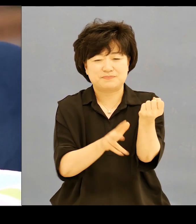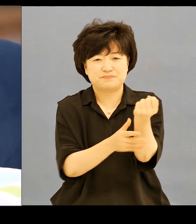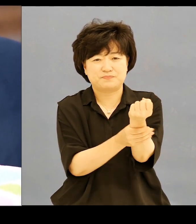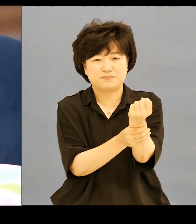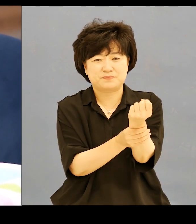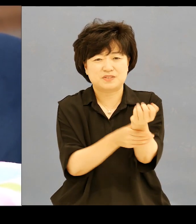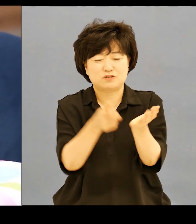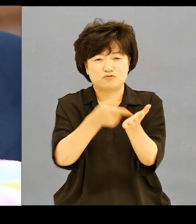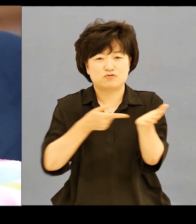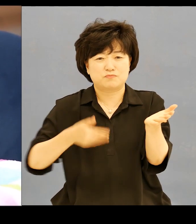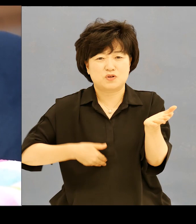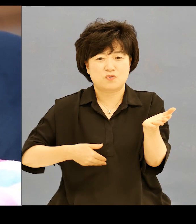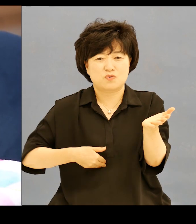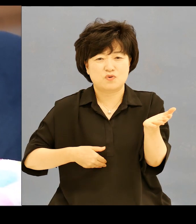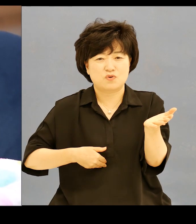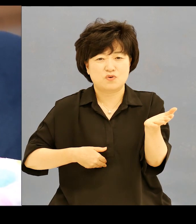되는데